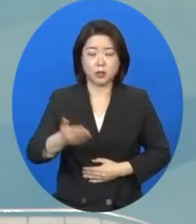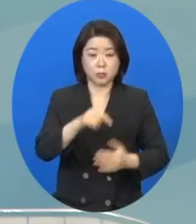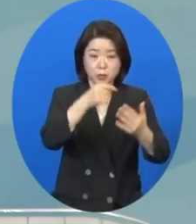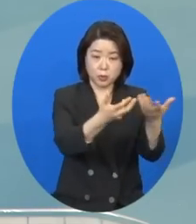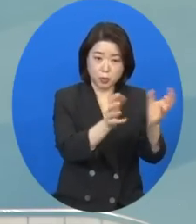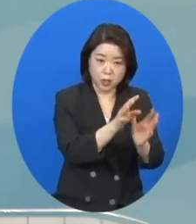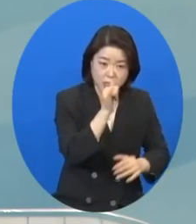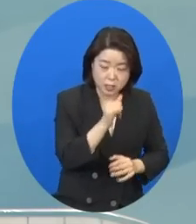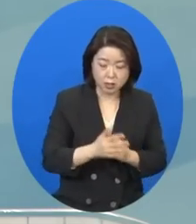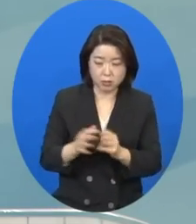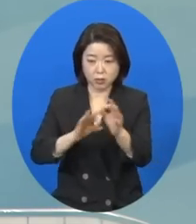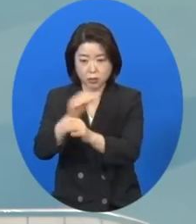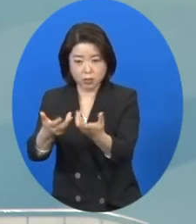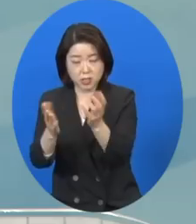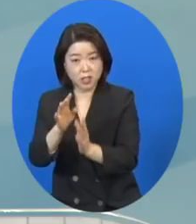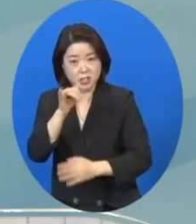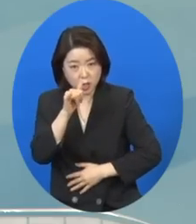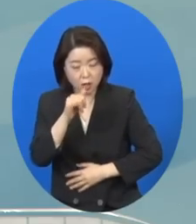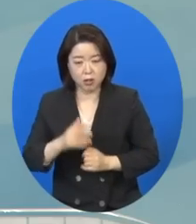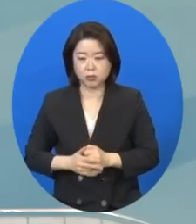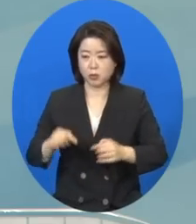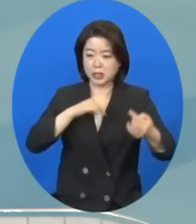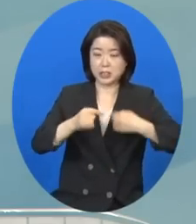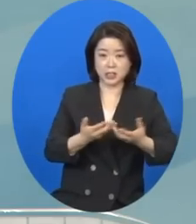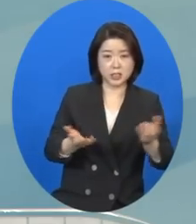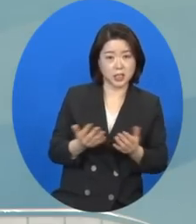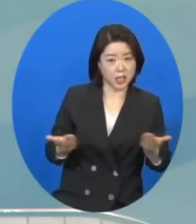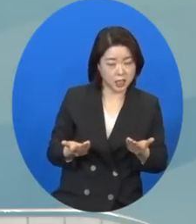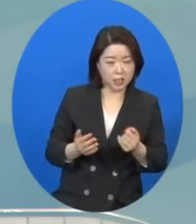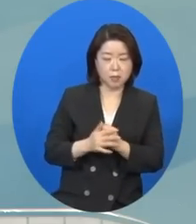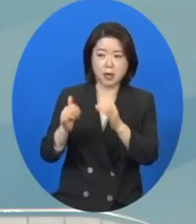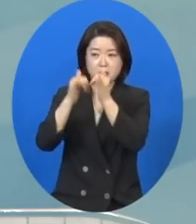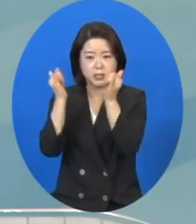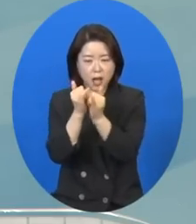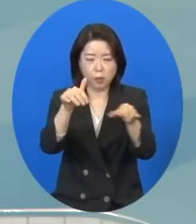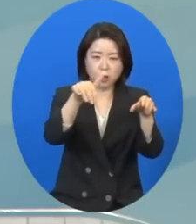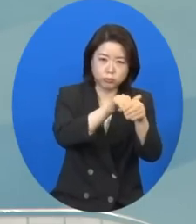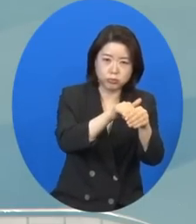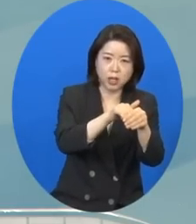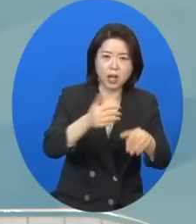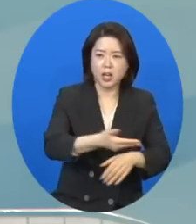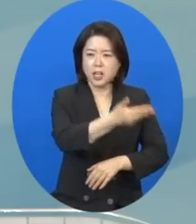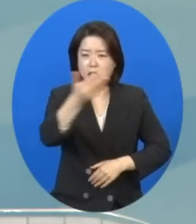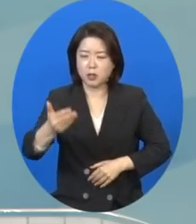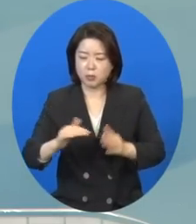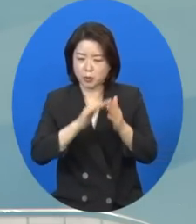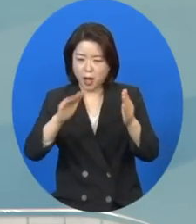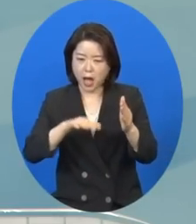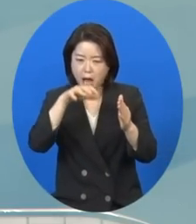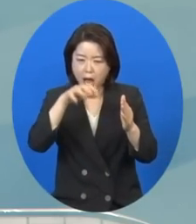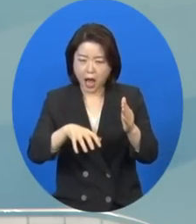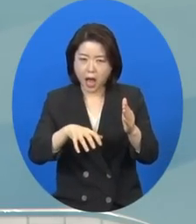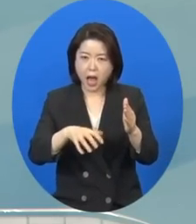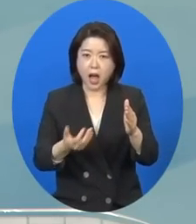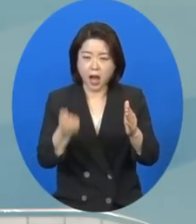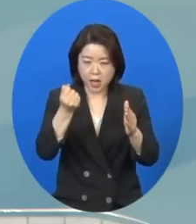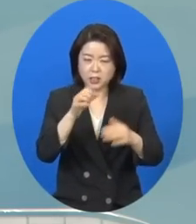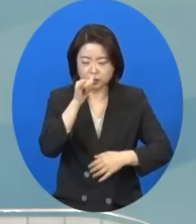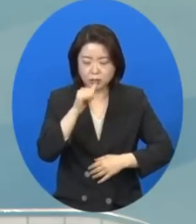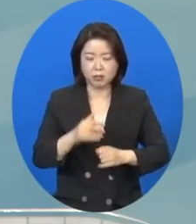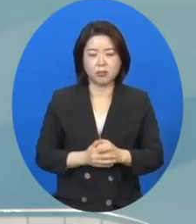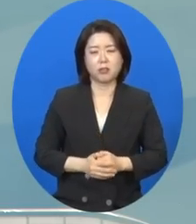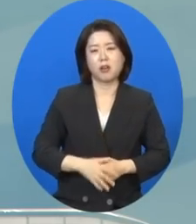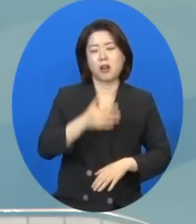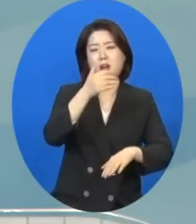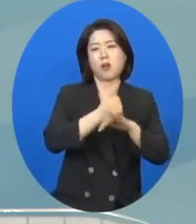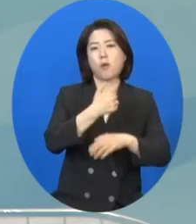교육교에 계시든 경제개든지 정치계는 이제 사회든 문화든 여러분들이 한 가정을 맡고 있든간에 결코